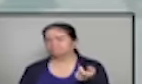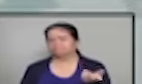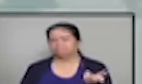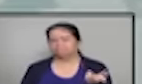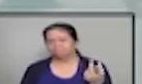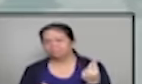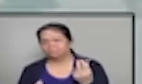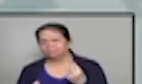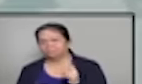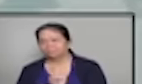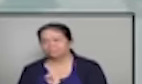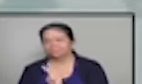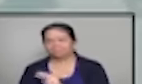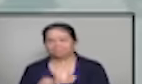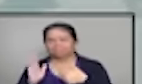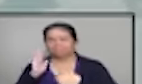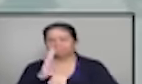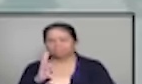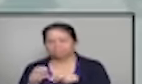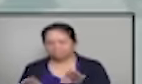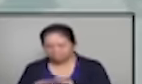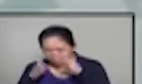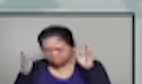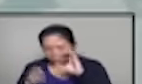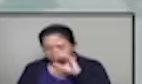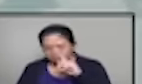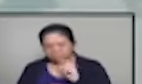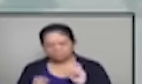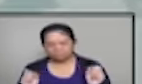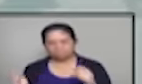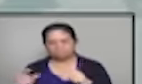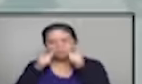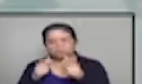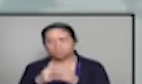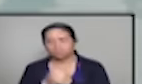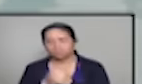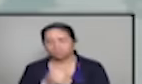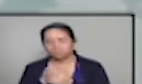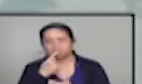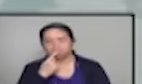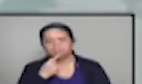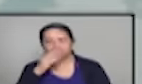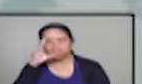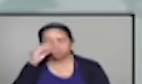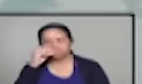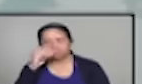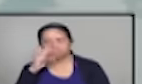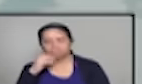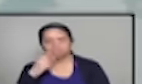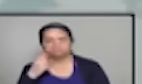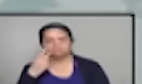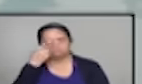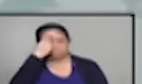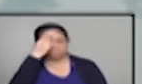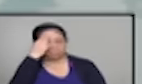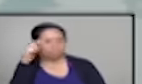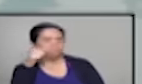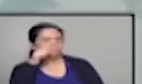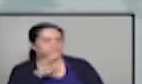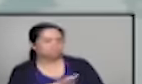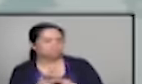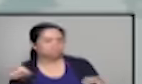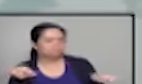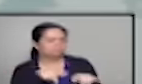Nung ginamit mo yung kanyang fingerprint at nagbukas yung cellphone niya? Sa usapan na parang sinasabi ng lalaki na nagdududa na rin daw yung asawa niya.